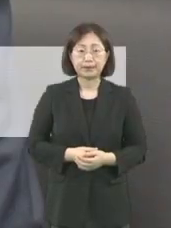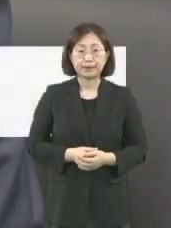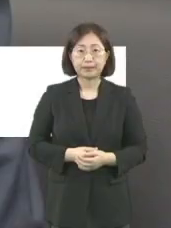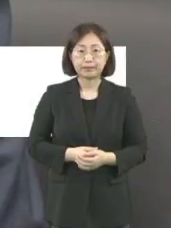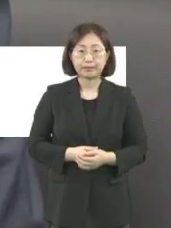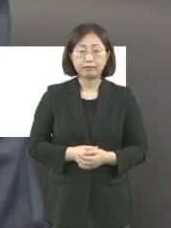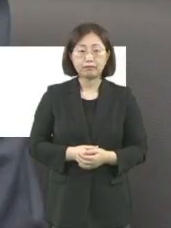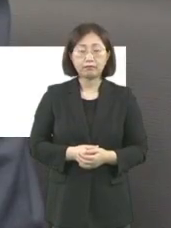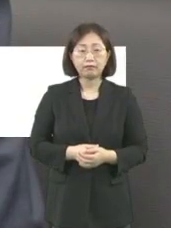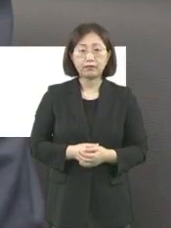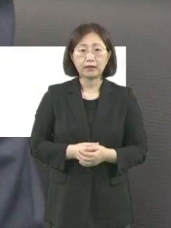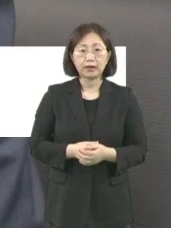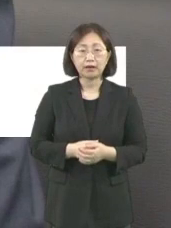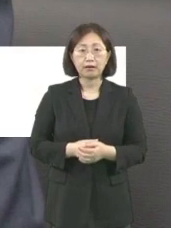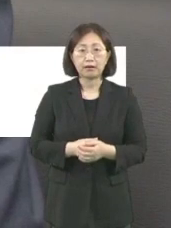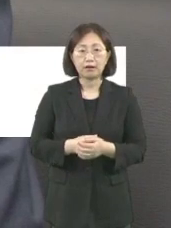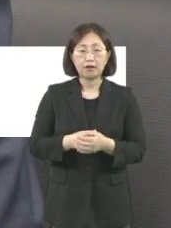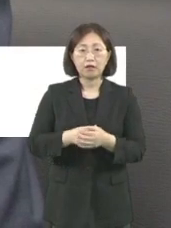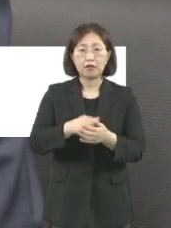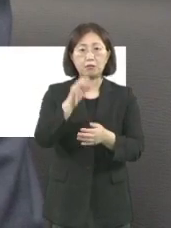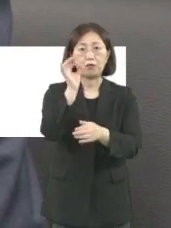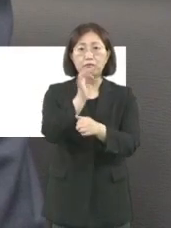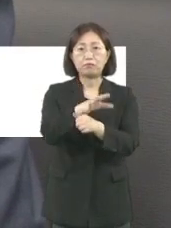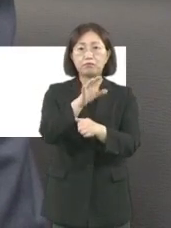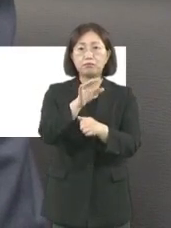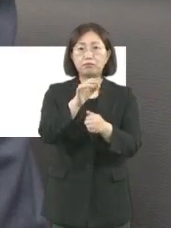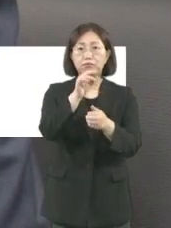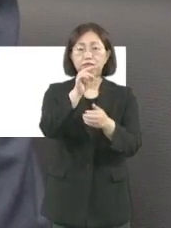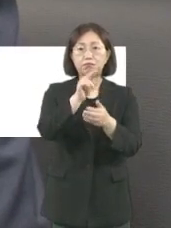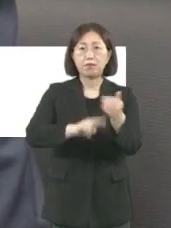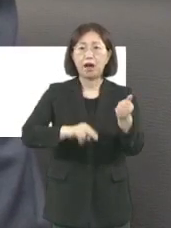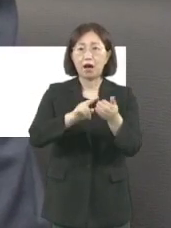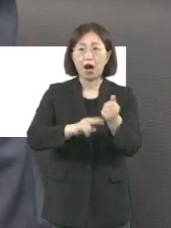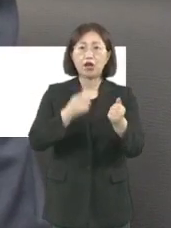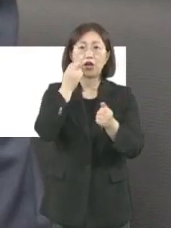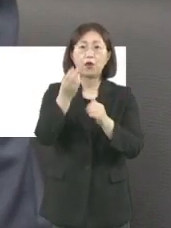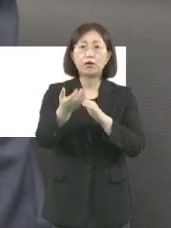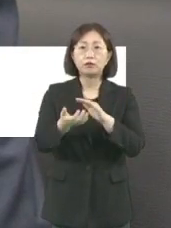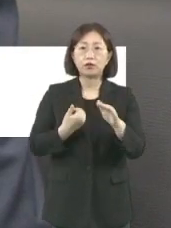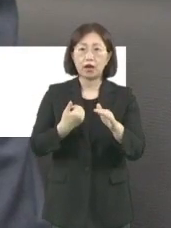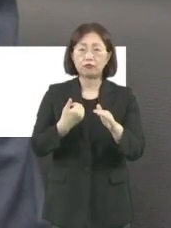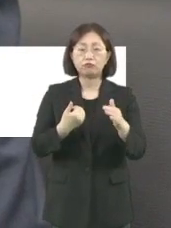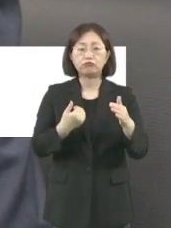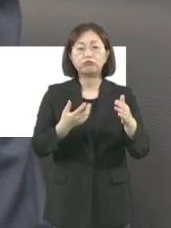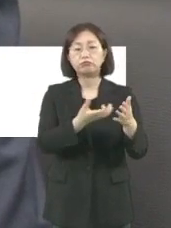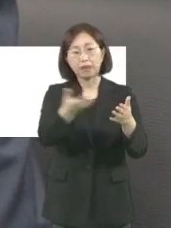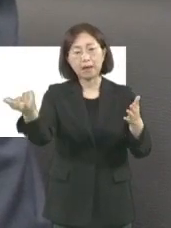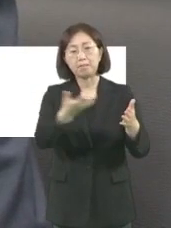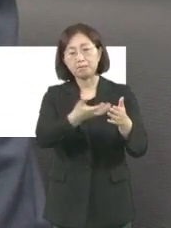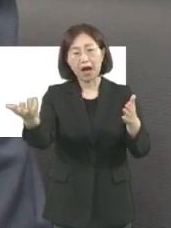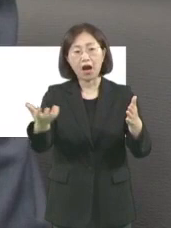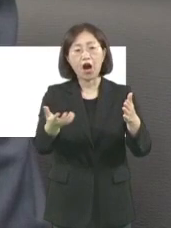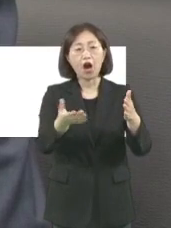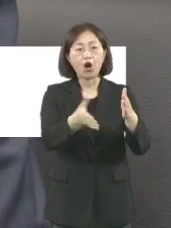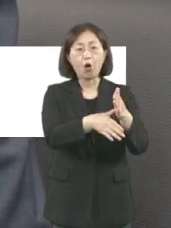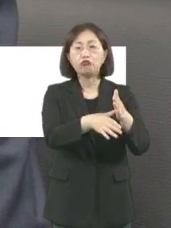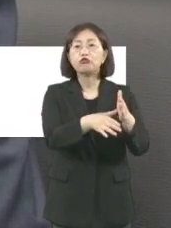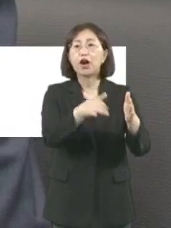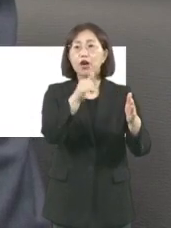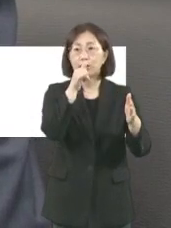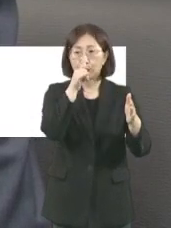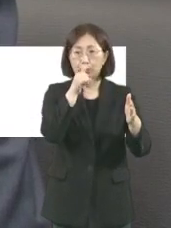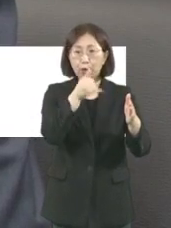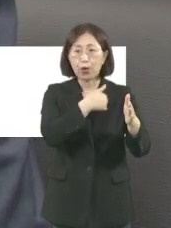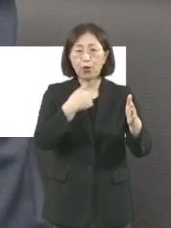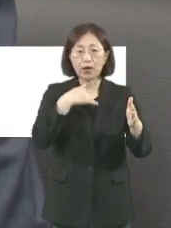2개월 전이면 그 수매 장소가 거의 이제 창고가 6개 있을 정도로 출고가 됐는데